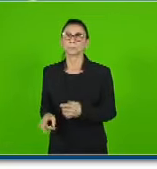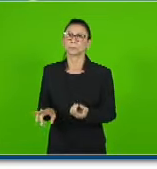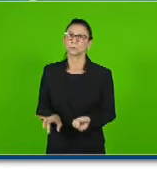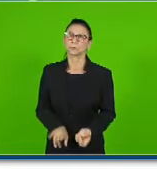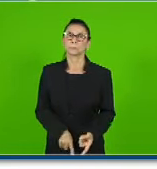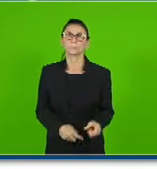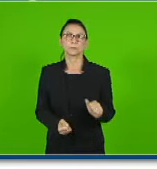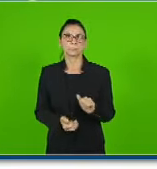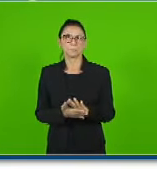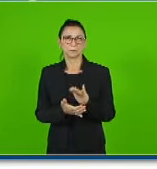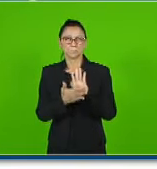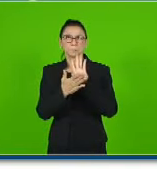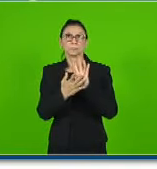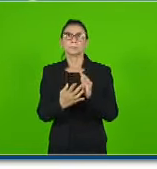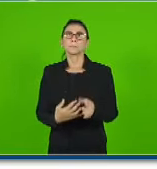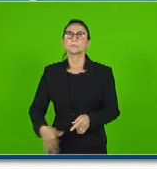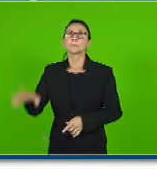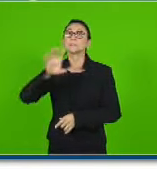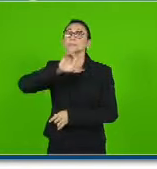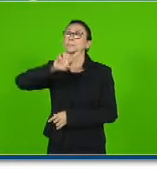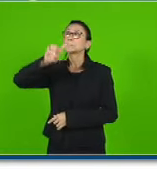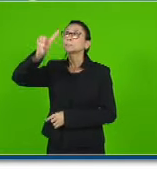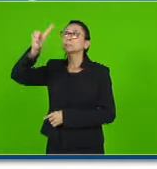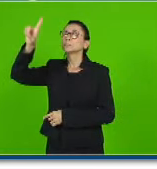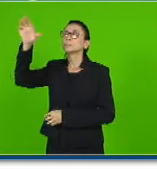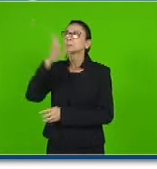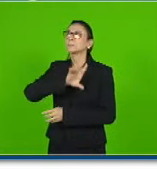Бог. Бог. Бог.